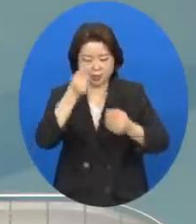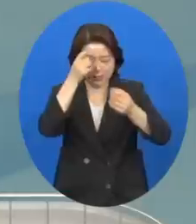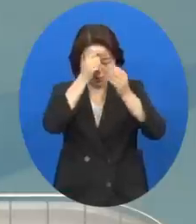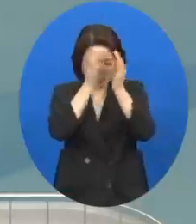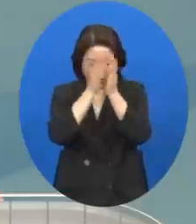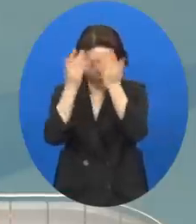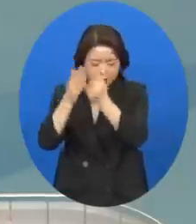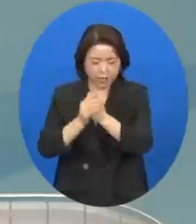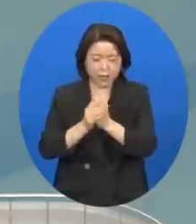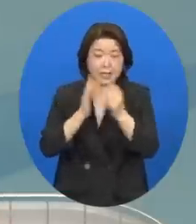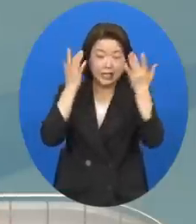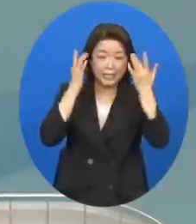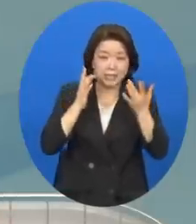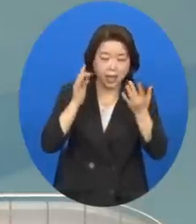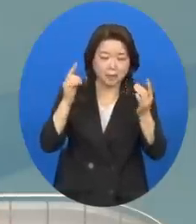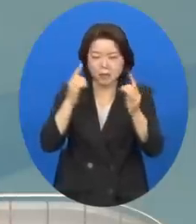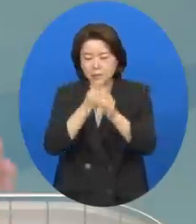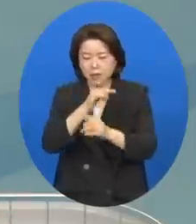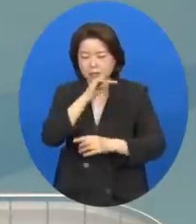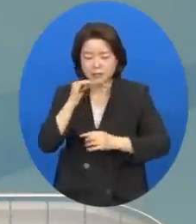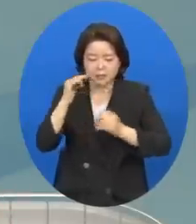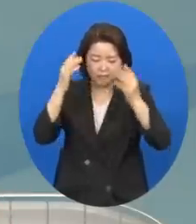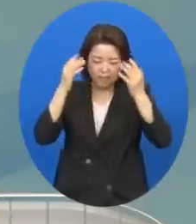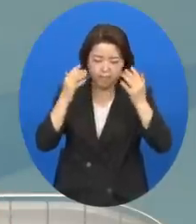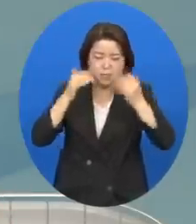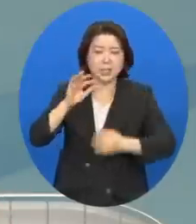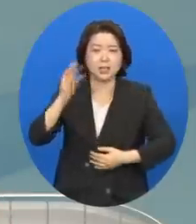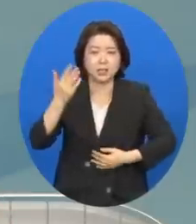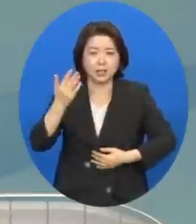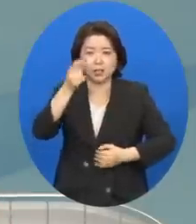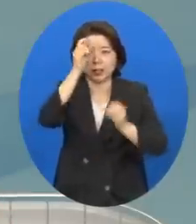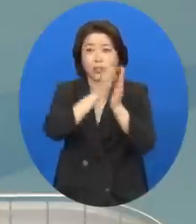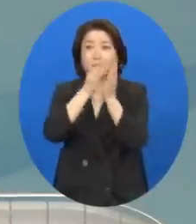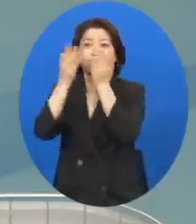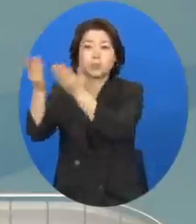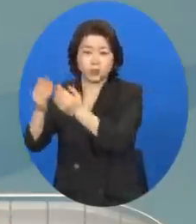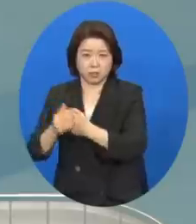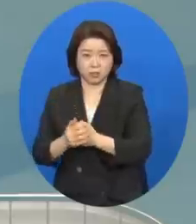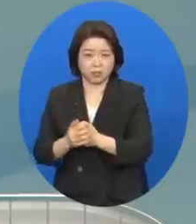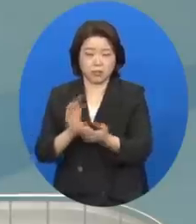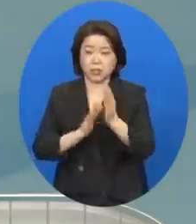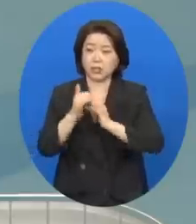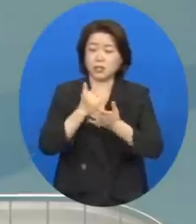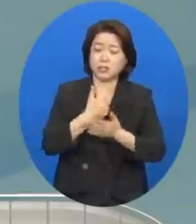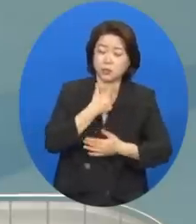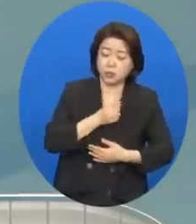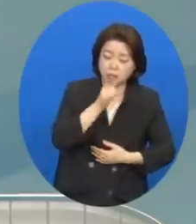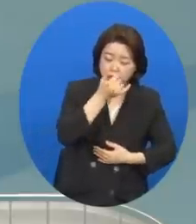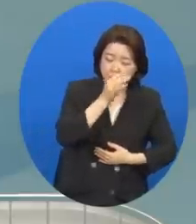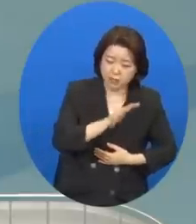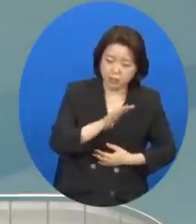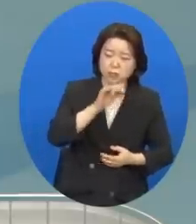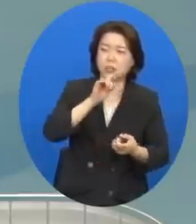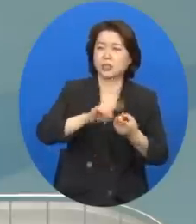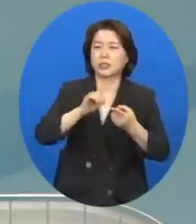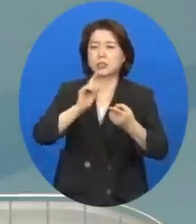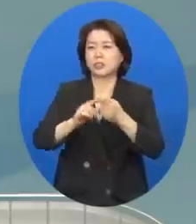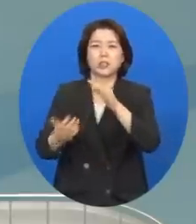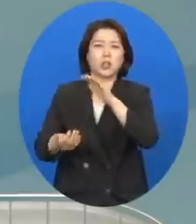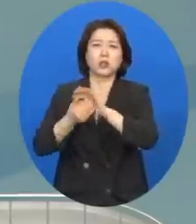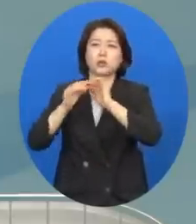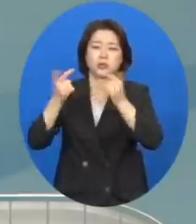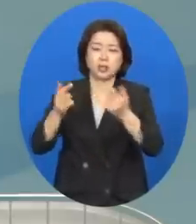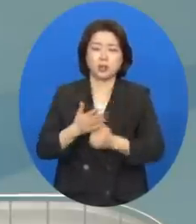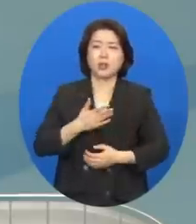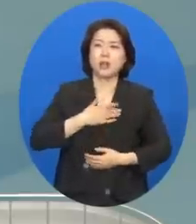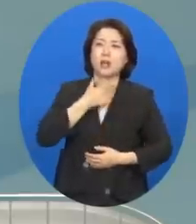땀방울이 핏방울이 되도록 기도하셨는데 예수님이 원하는 게 있었어요. 근데 그대로 안 됐잖아요. 나의